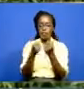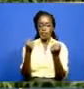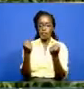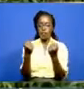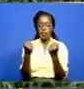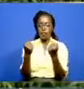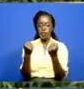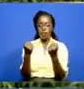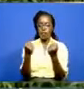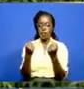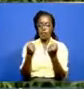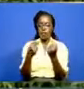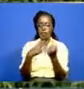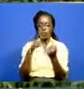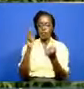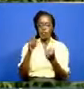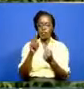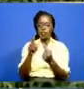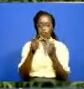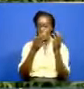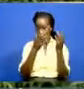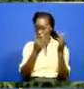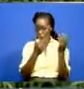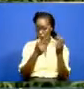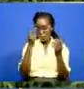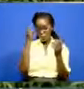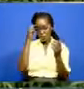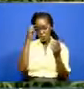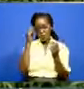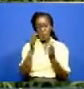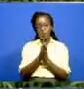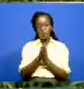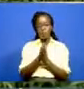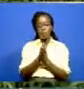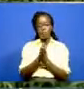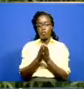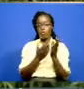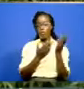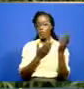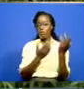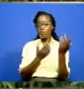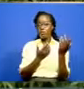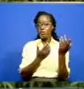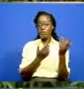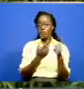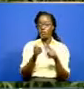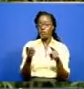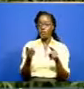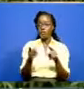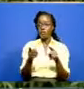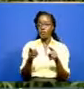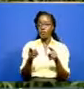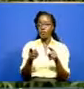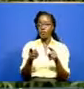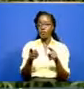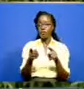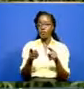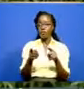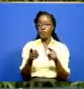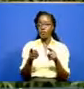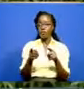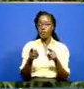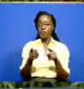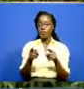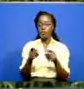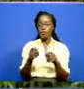ambao hakuna mtoto mmoja aliyekuwa anawaza na hakuna mtu mmoja aliyekuwa anatarajia, lakini hakuna kitu kingine ambacho